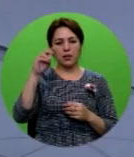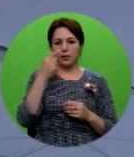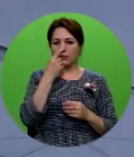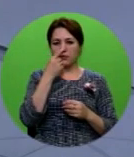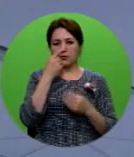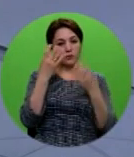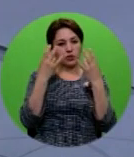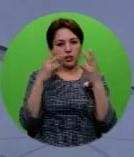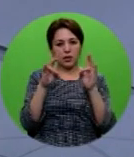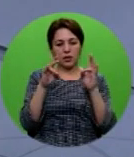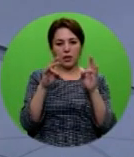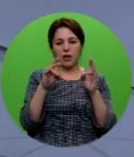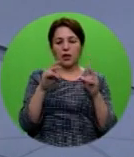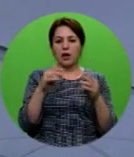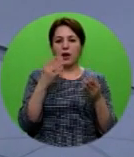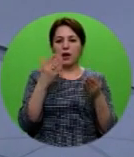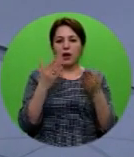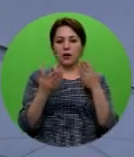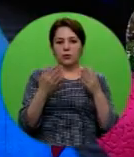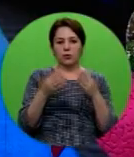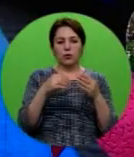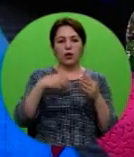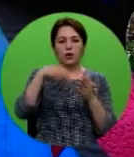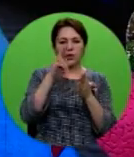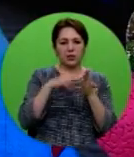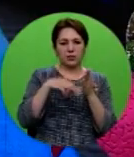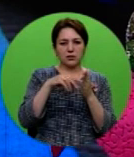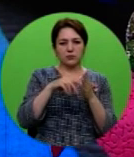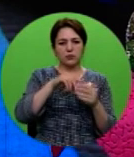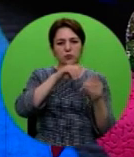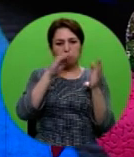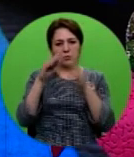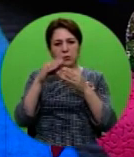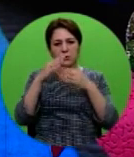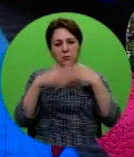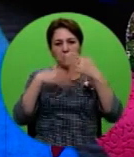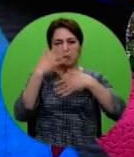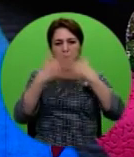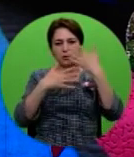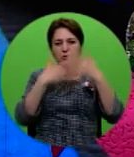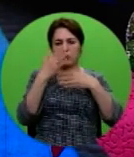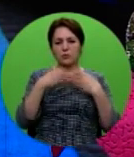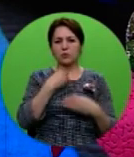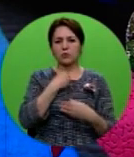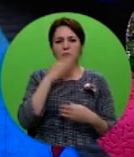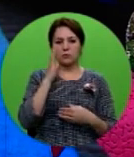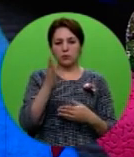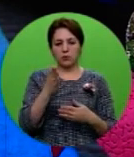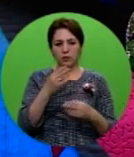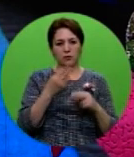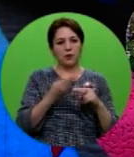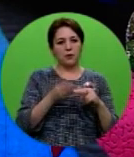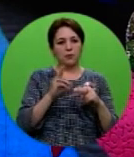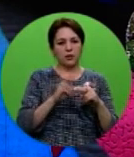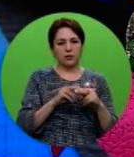рядышком, иначе у нас краски будут перетекать друг в друга и получится смешение красок, которое нам в данном